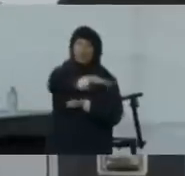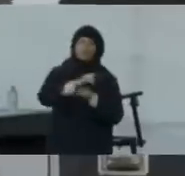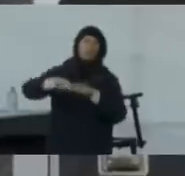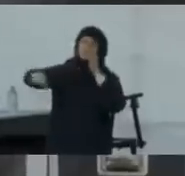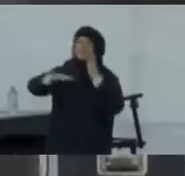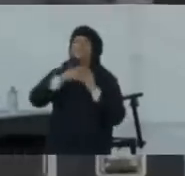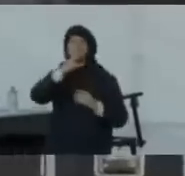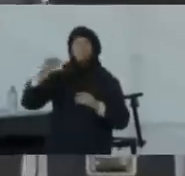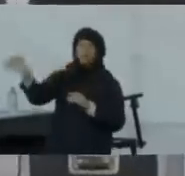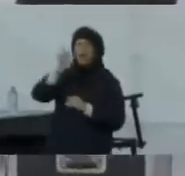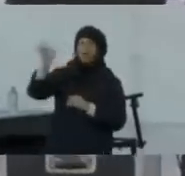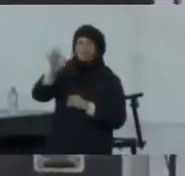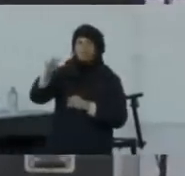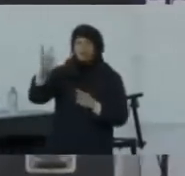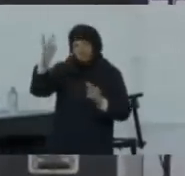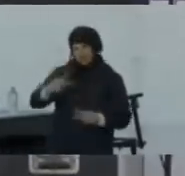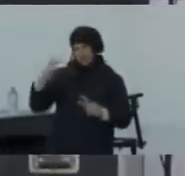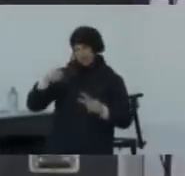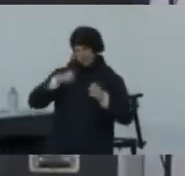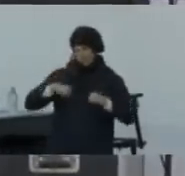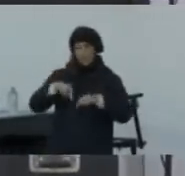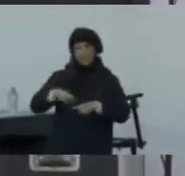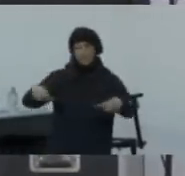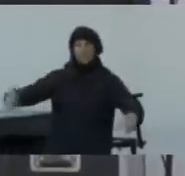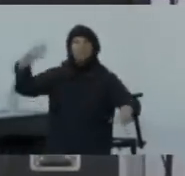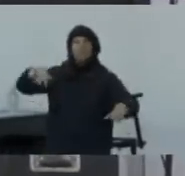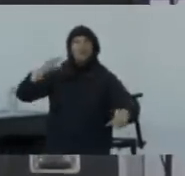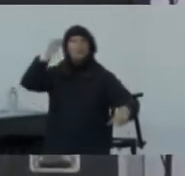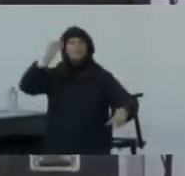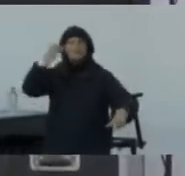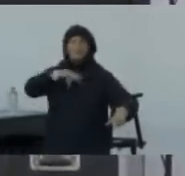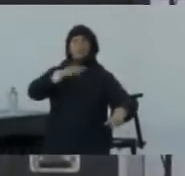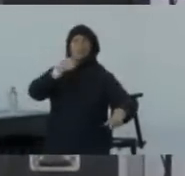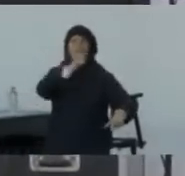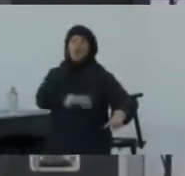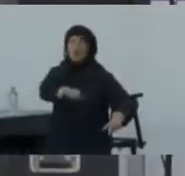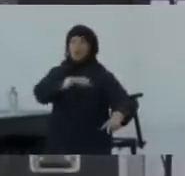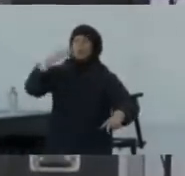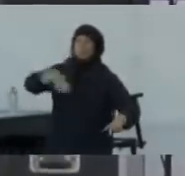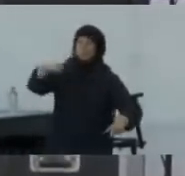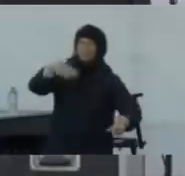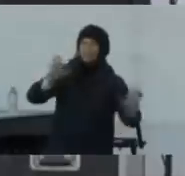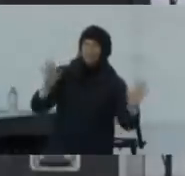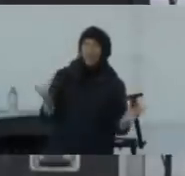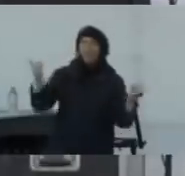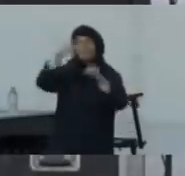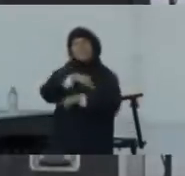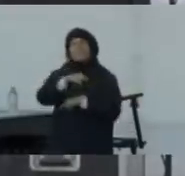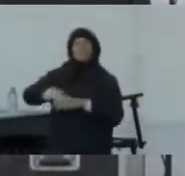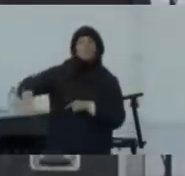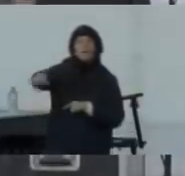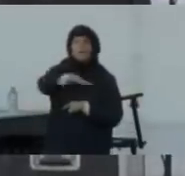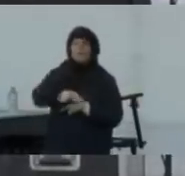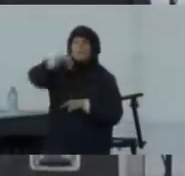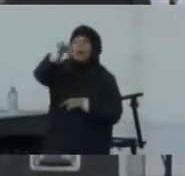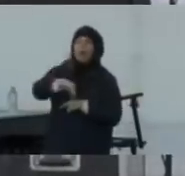io pensavo da cittadino genovese che fosse del comune di Genova. Invece questa piazza è stata affittata a una